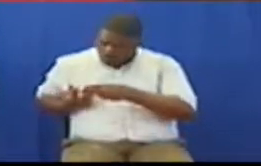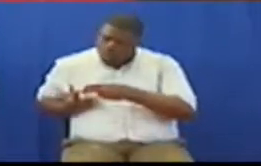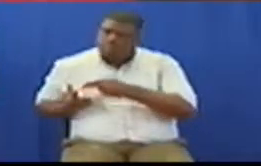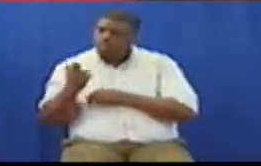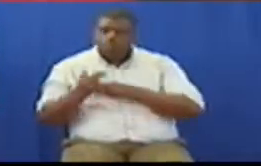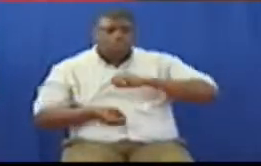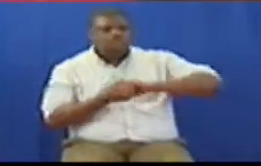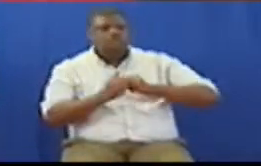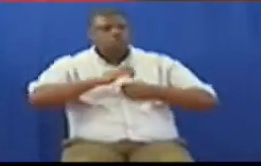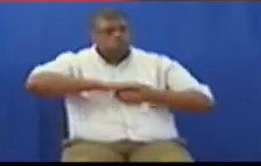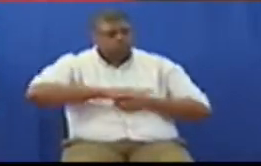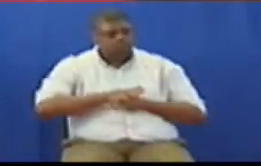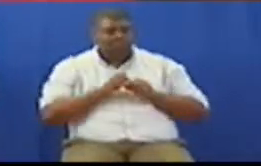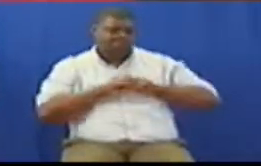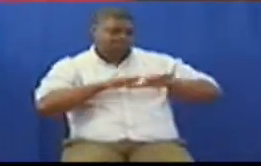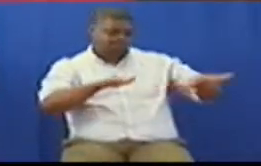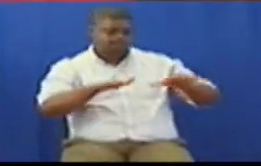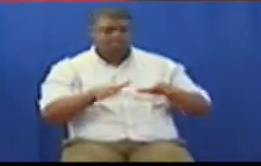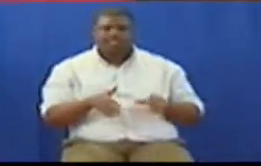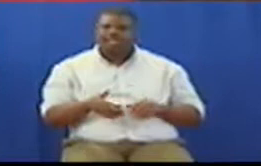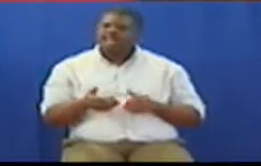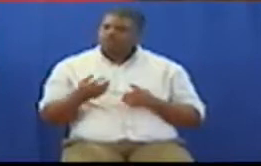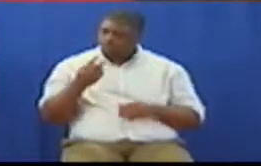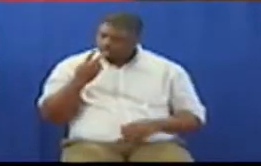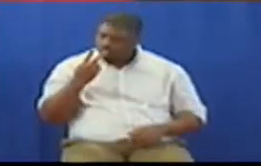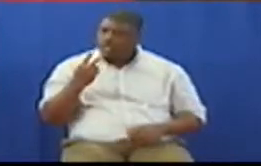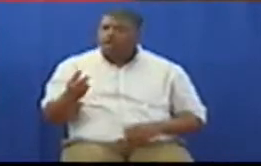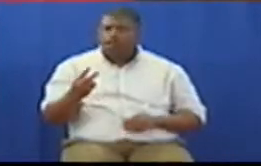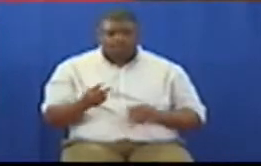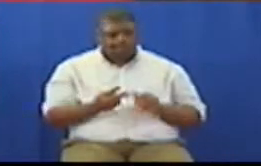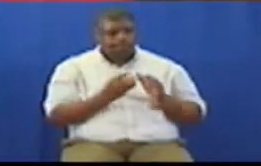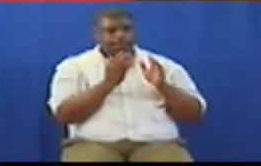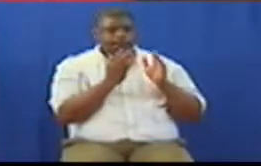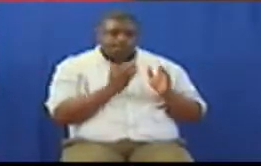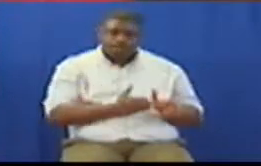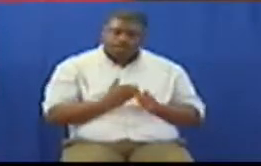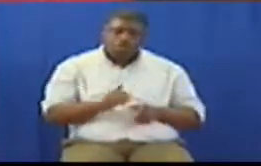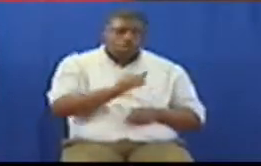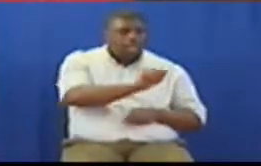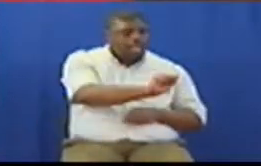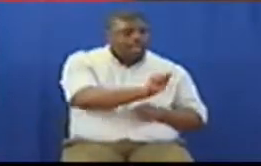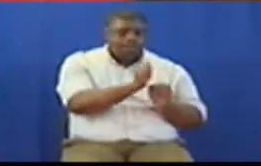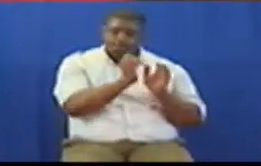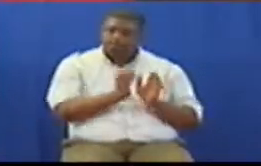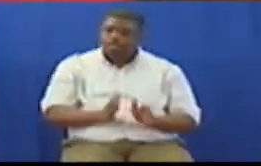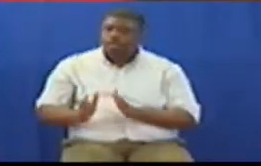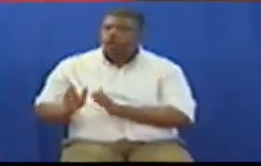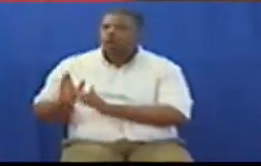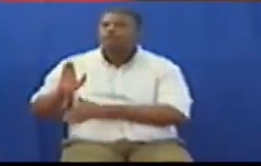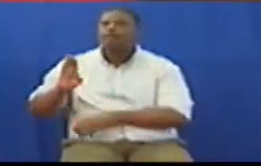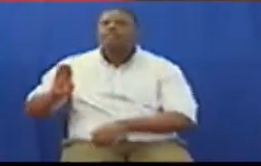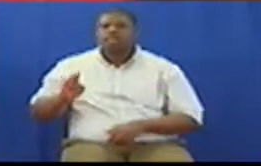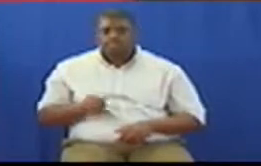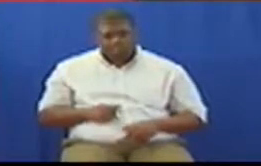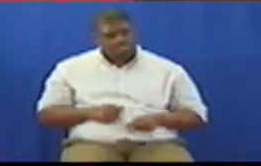kukabiliana na hii COVID-19 ni kwamba tuangalie plan A na plan B. Plan A ni hii ambayo tunayo, standard